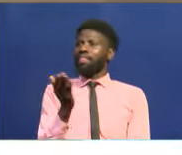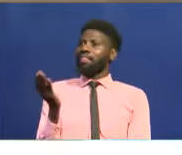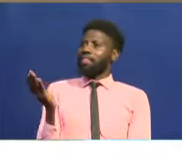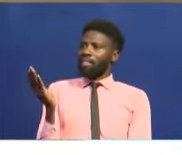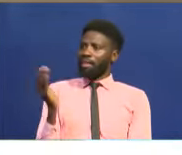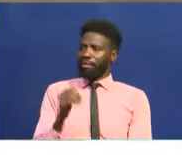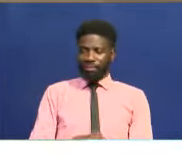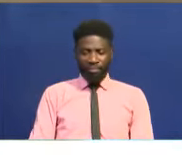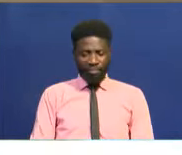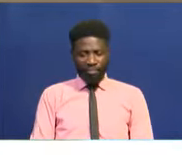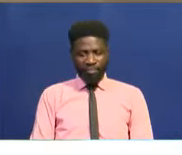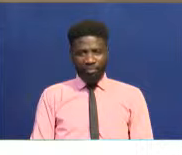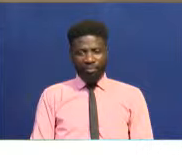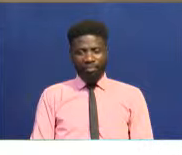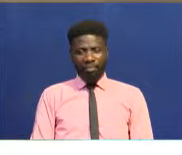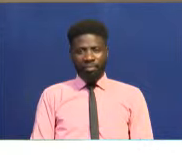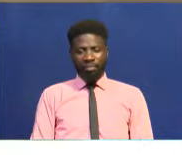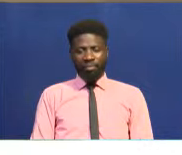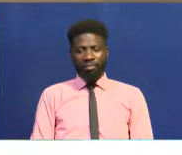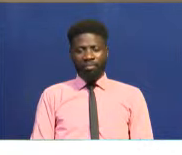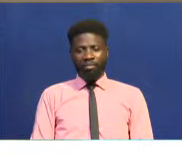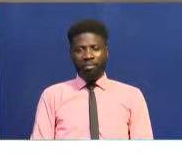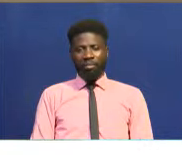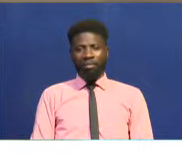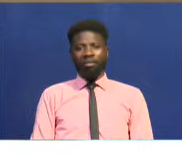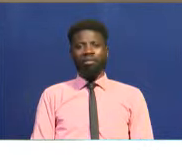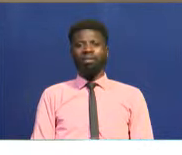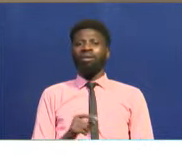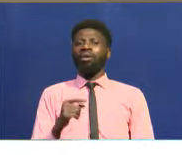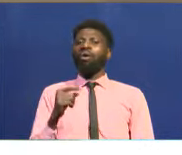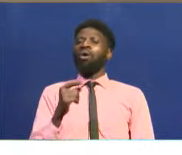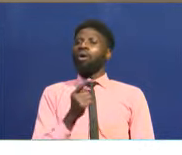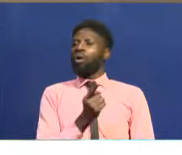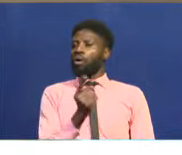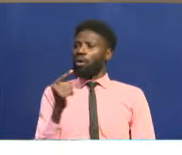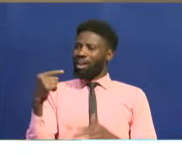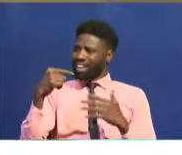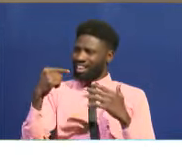Na hawa wote, kusema ukweli,